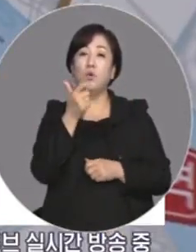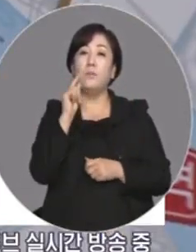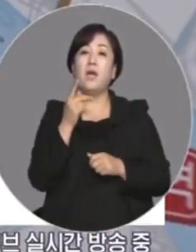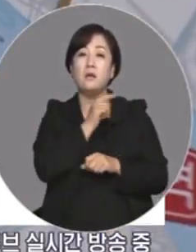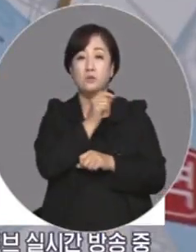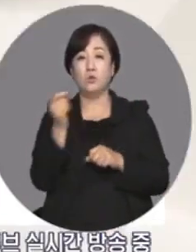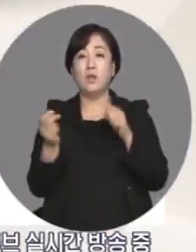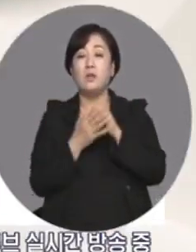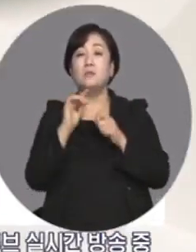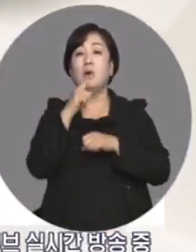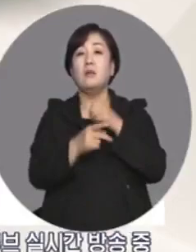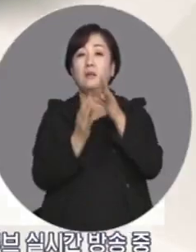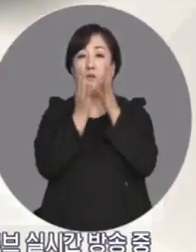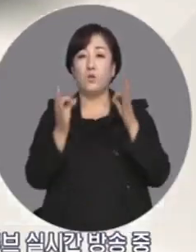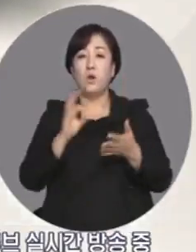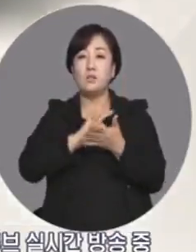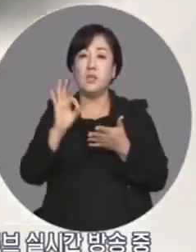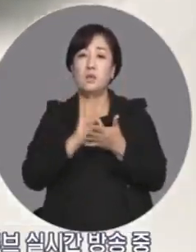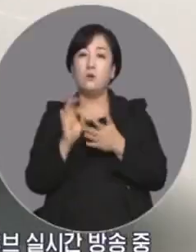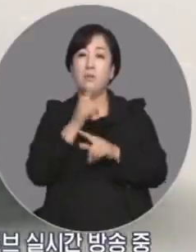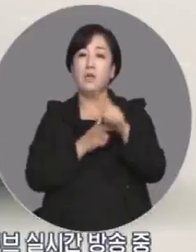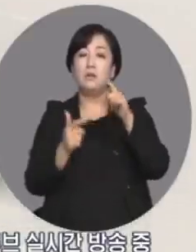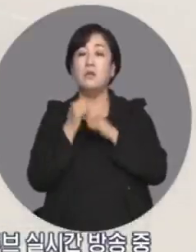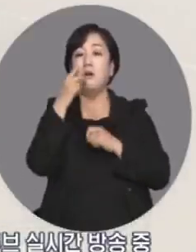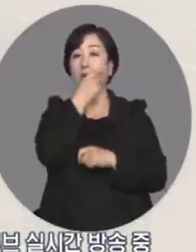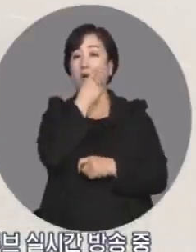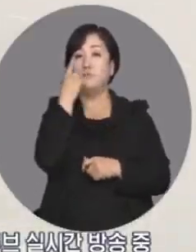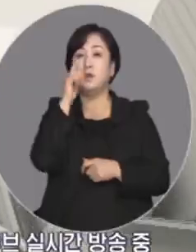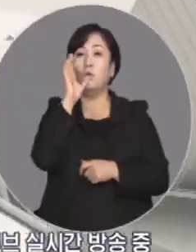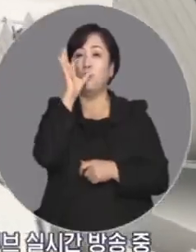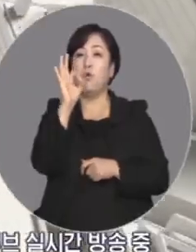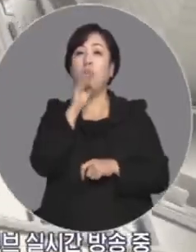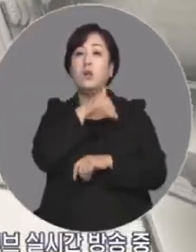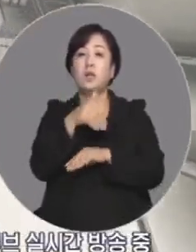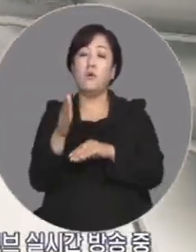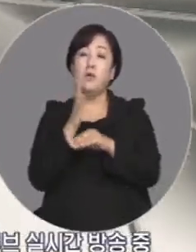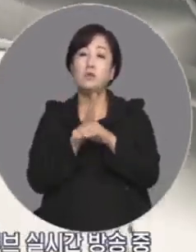이상 주행하면서 연비 등 최적의 주행 패턴을 검증할 계획입니다.